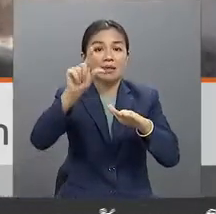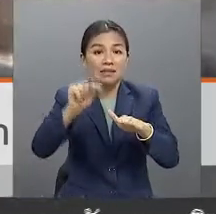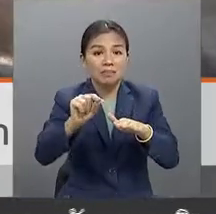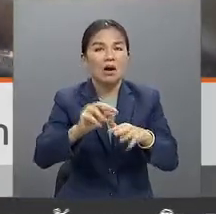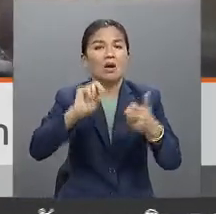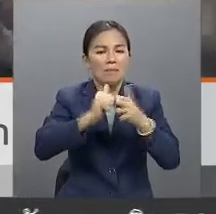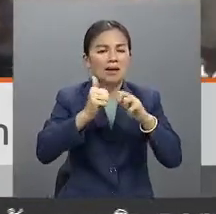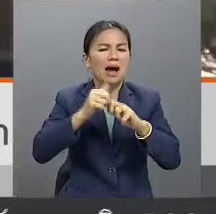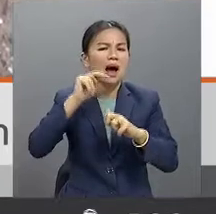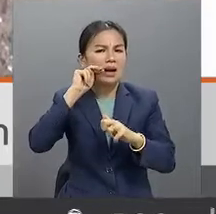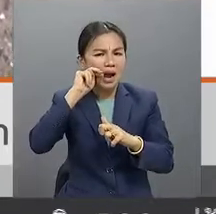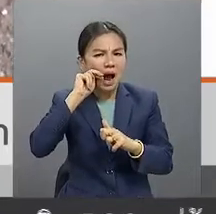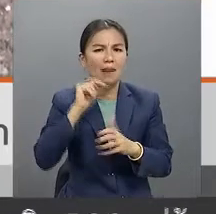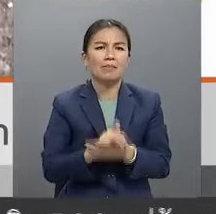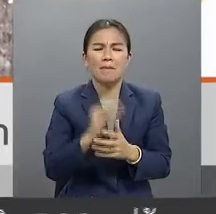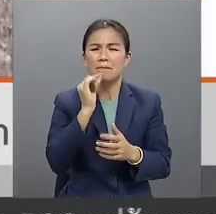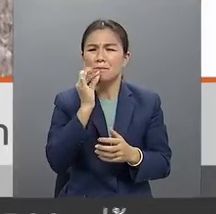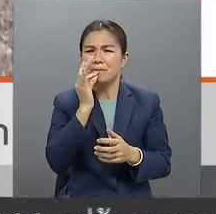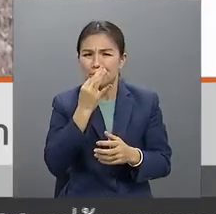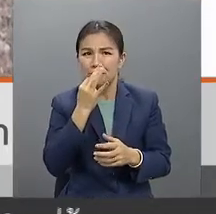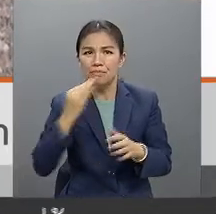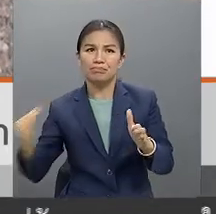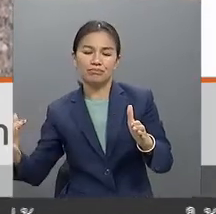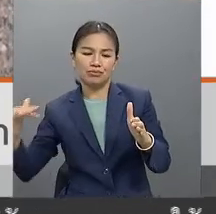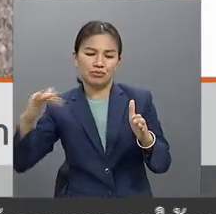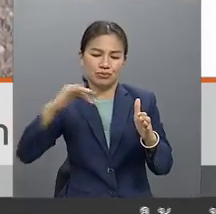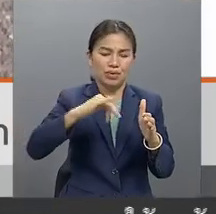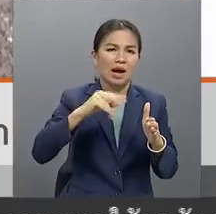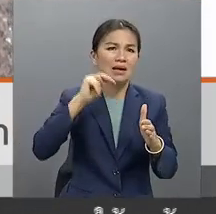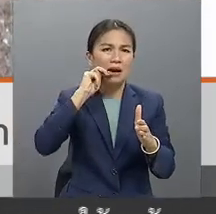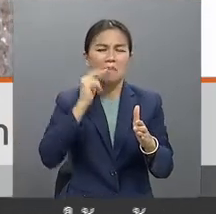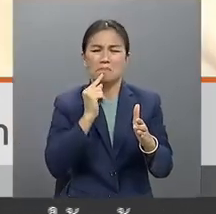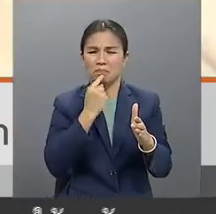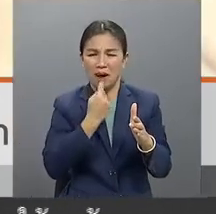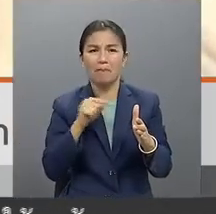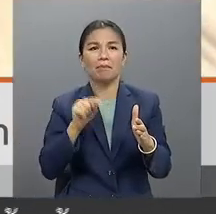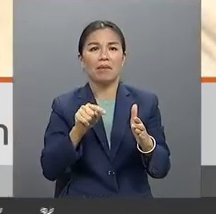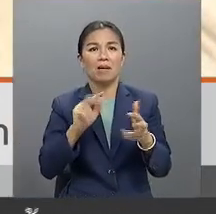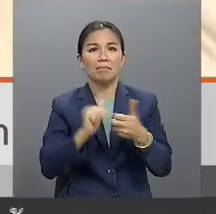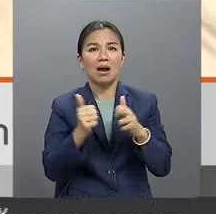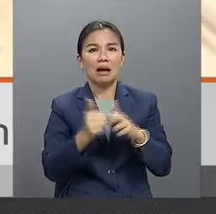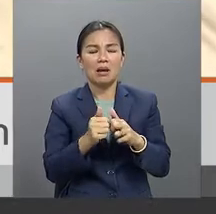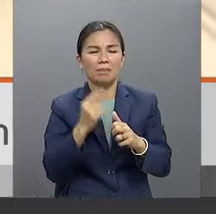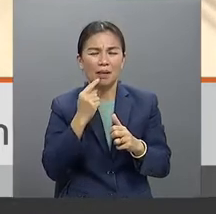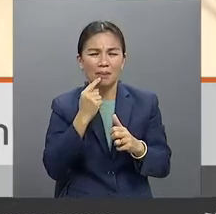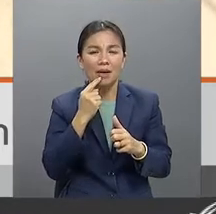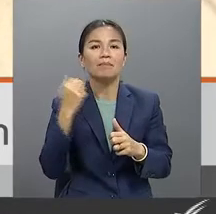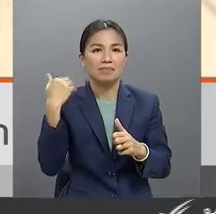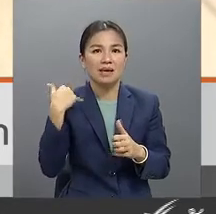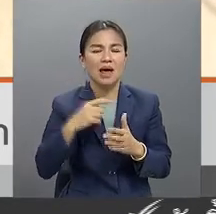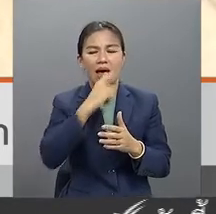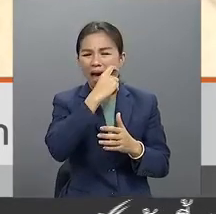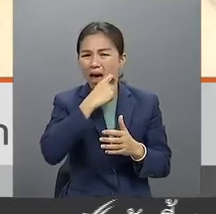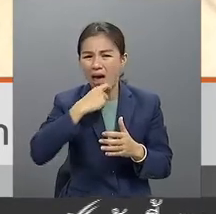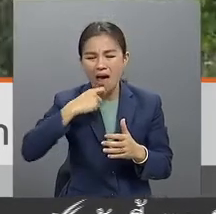เพราะว่าน้ำเค็มที่เข้าถึงทำให้น้ำเป็นสนิมมีตะกอนแล้วก็น้ำกร่อยบางบ่อก็แห้งขอดไม่สามารถ